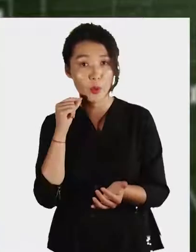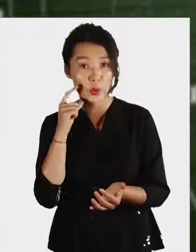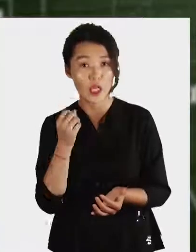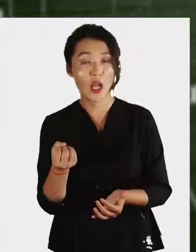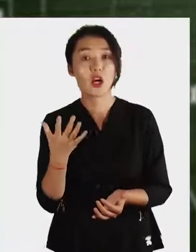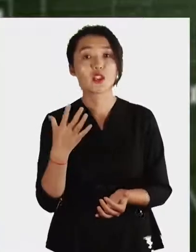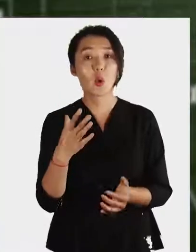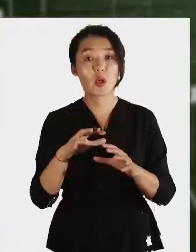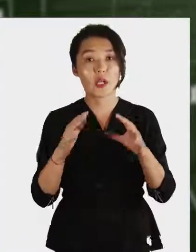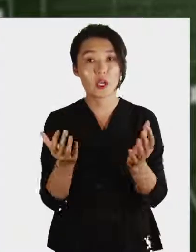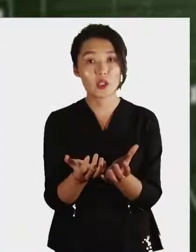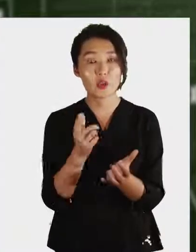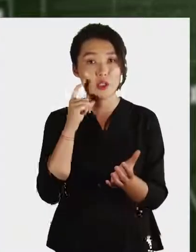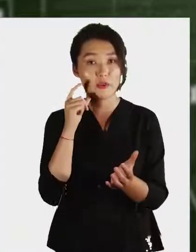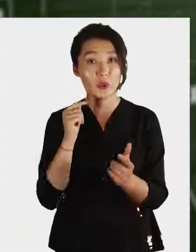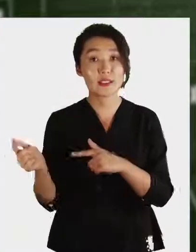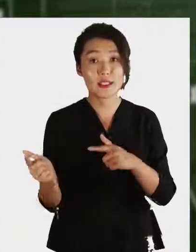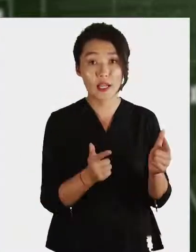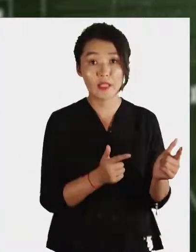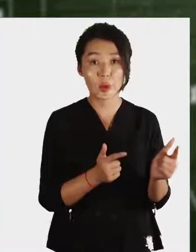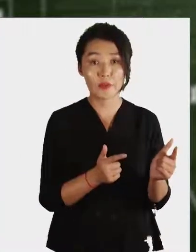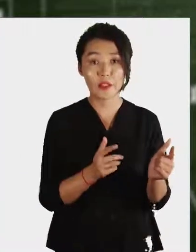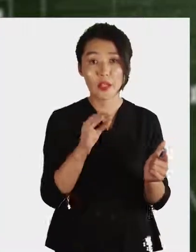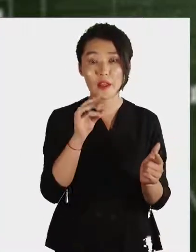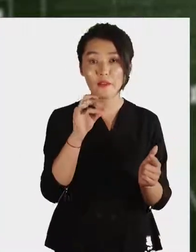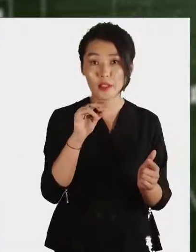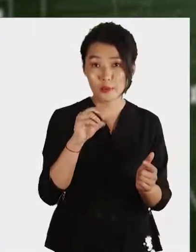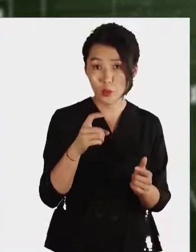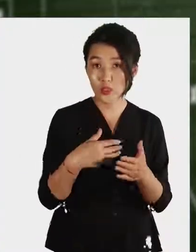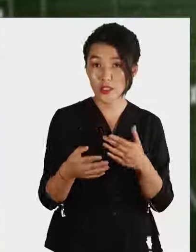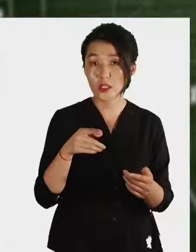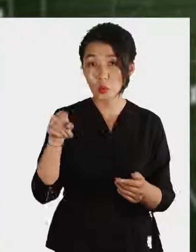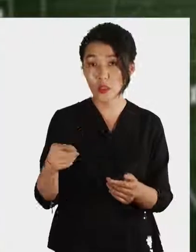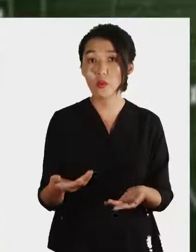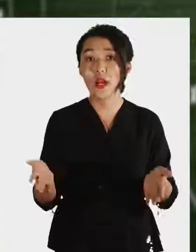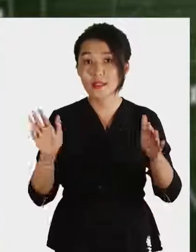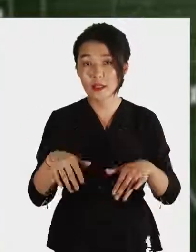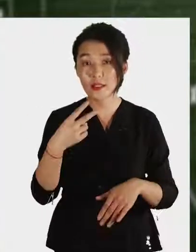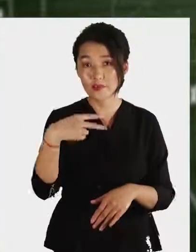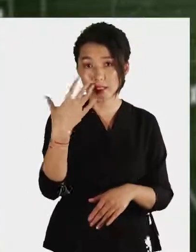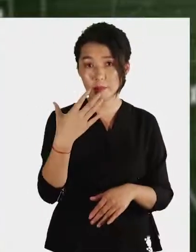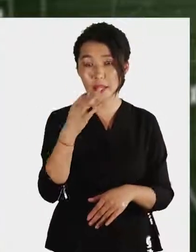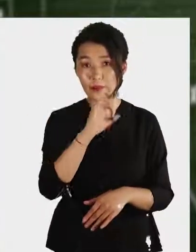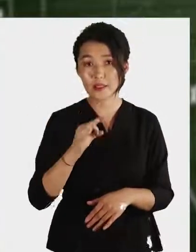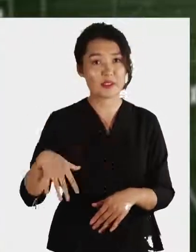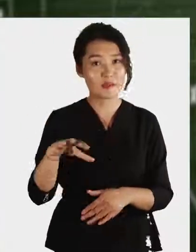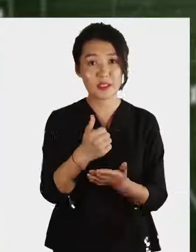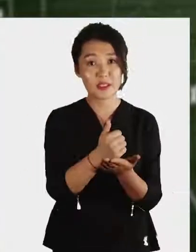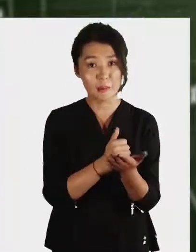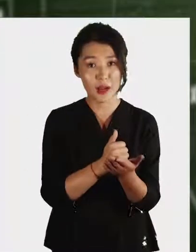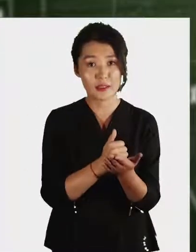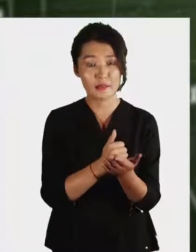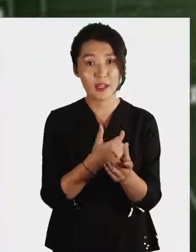16 горшочков меда. Сколько горшочков меда заготовил Винни-Пух? если у него осталось 20%